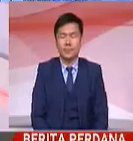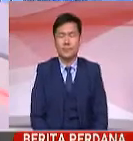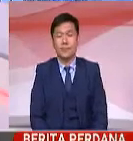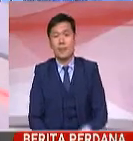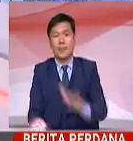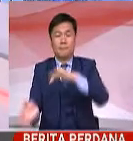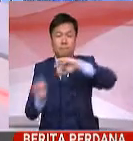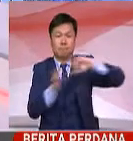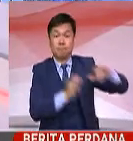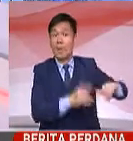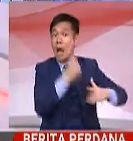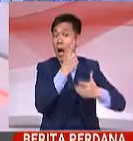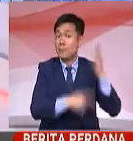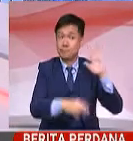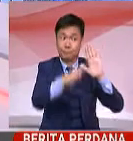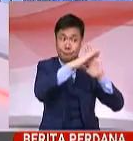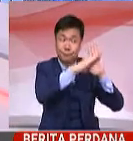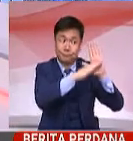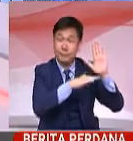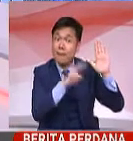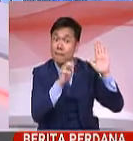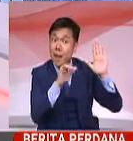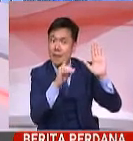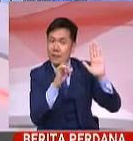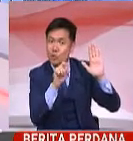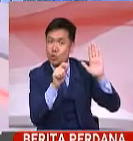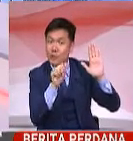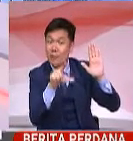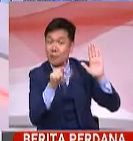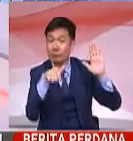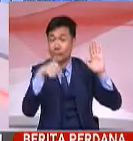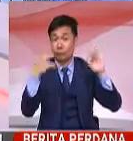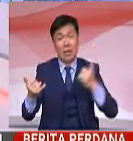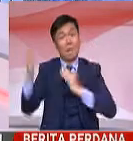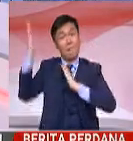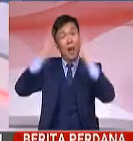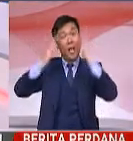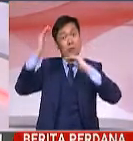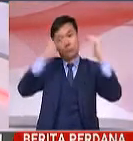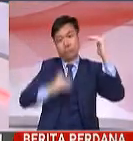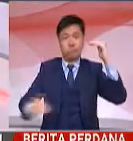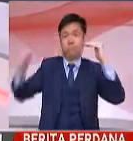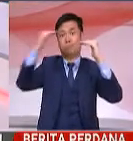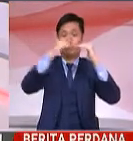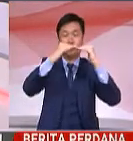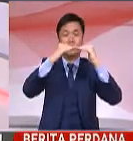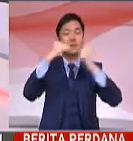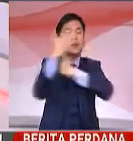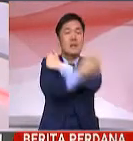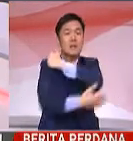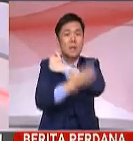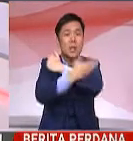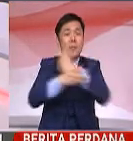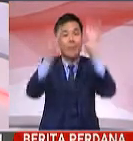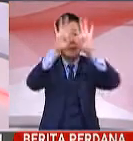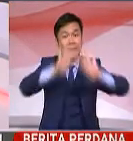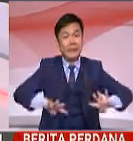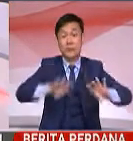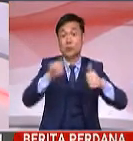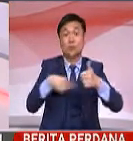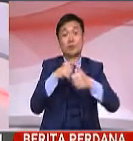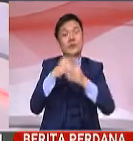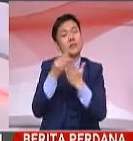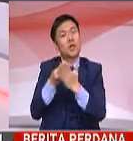Langkah-langkah yang digariskan di bawah agenda My Digital akan meletakkan Malaysia setanding negara lain di rantau ini dalam aspek